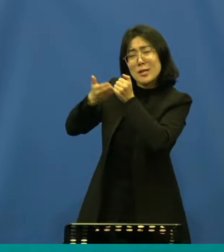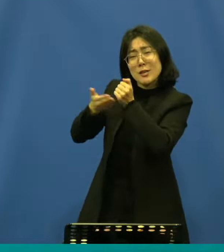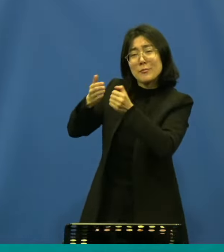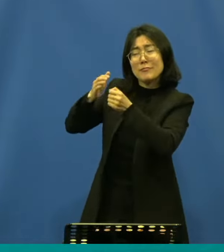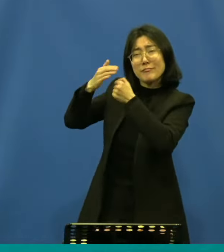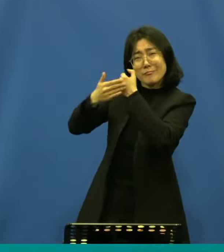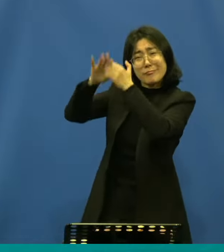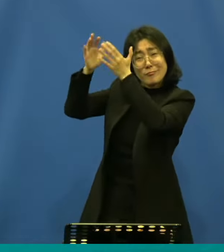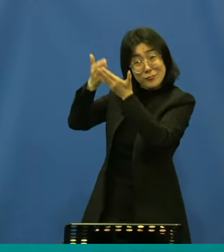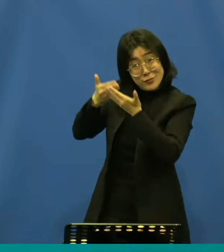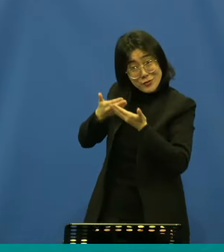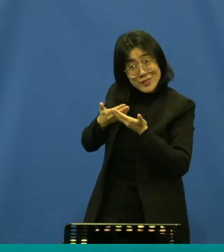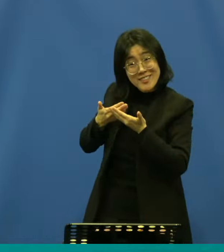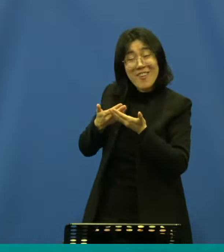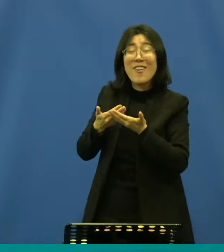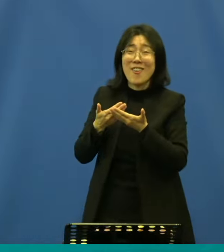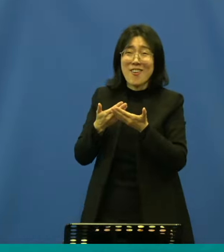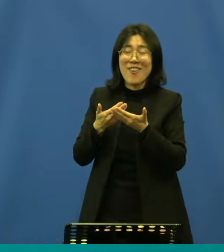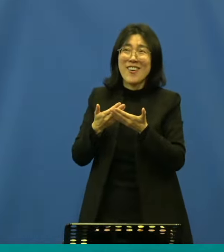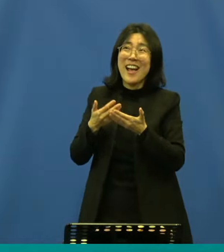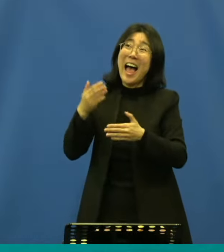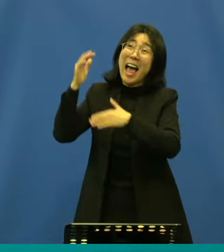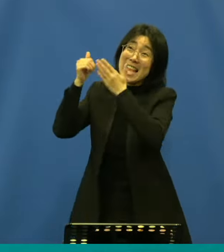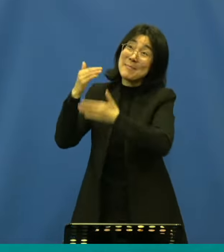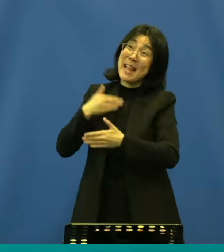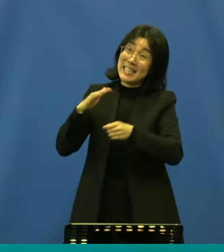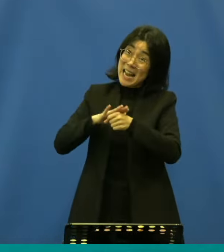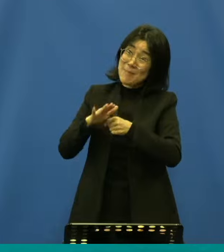하나님이 나를 사랑하신다는 것은 아멘 할렐루야.